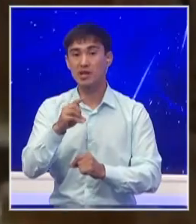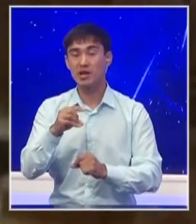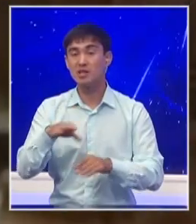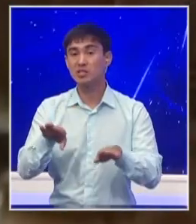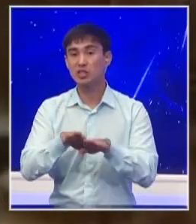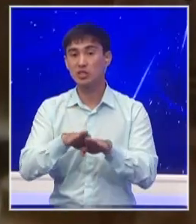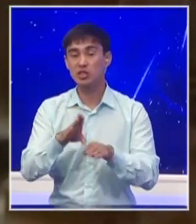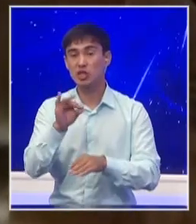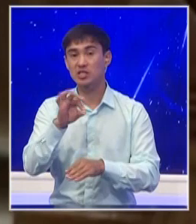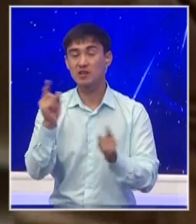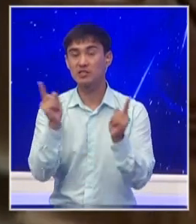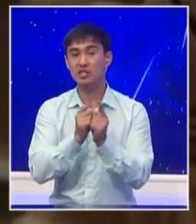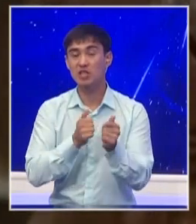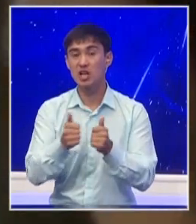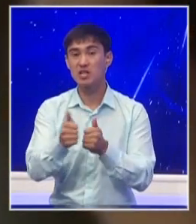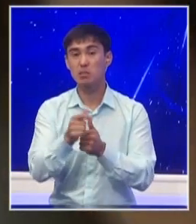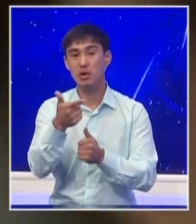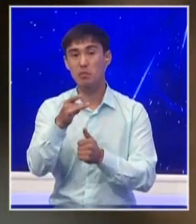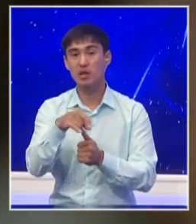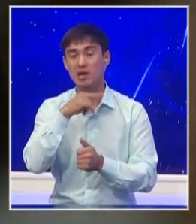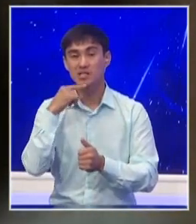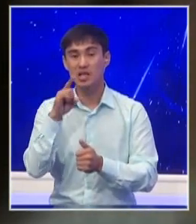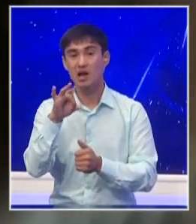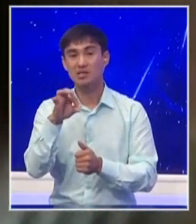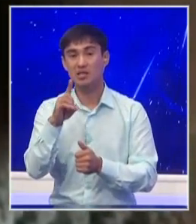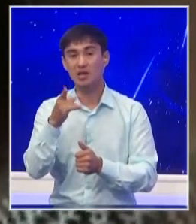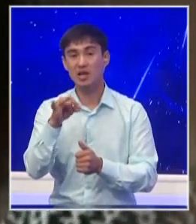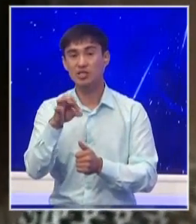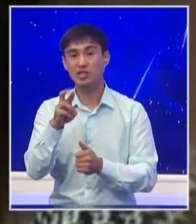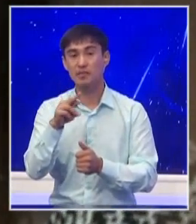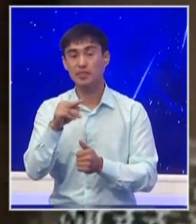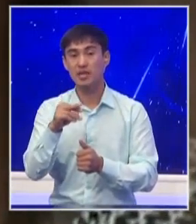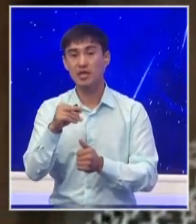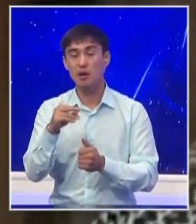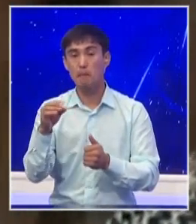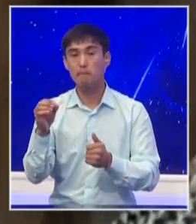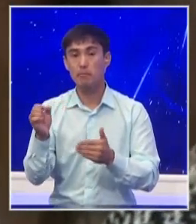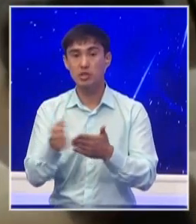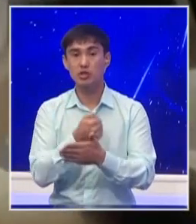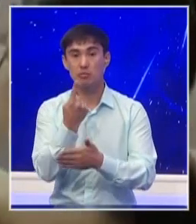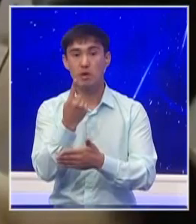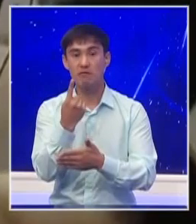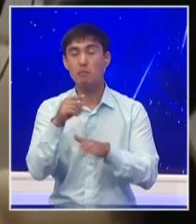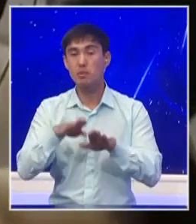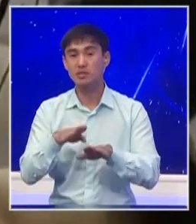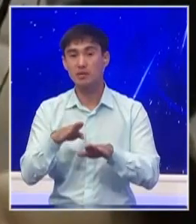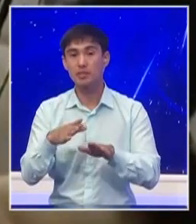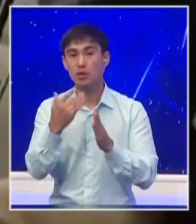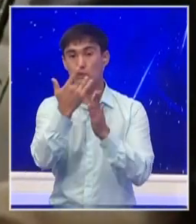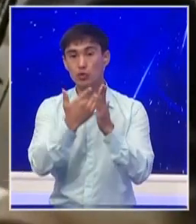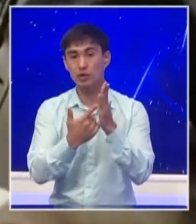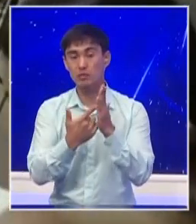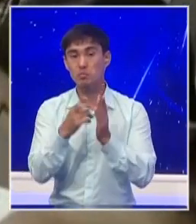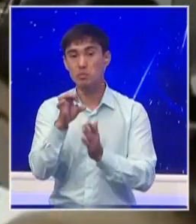ничью. Жансая встретилась с лидером гран-при россиянкой Александрой Горячкиной и лишила ее первого места в турнирной таблице, а